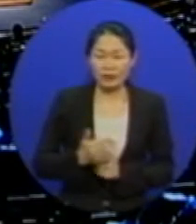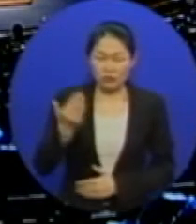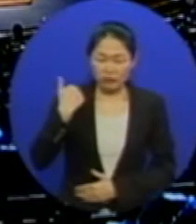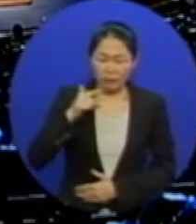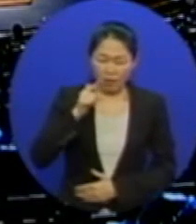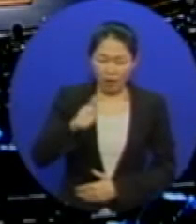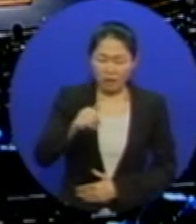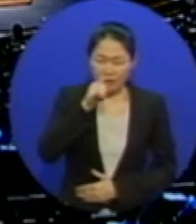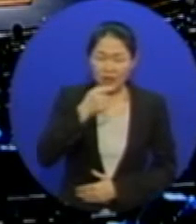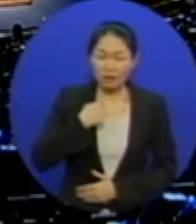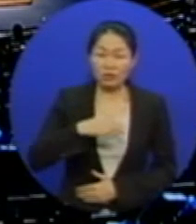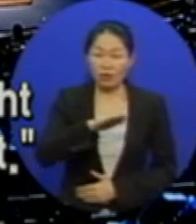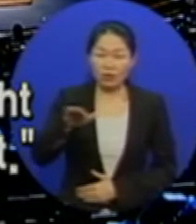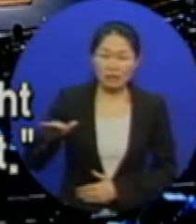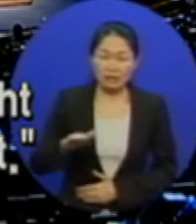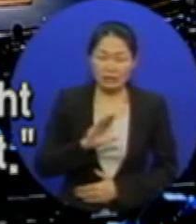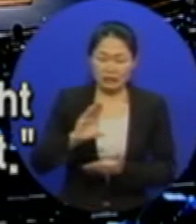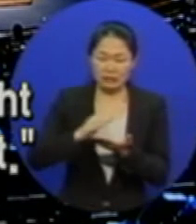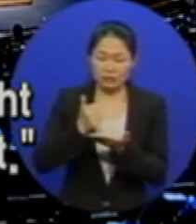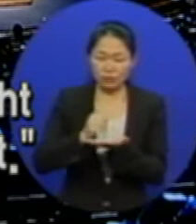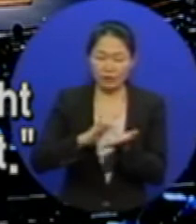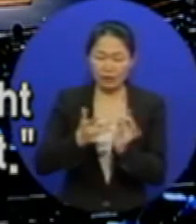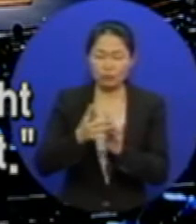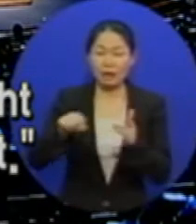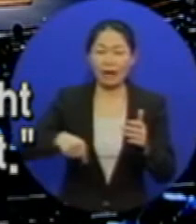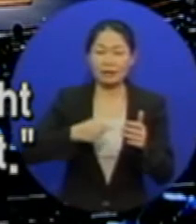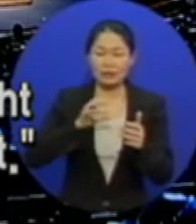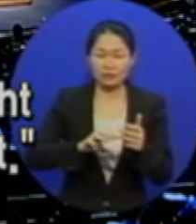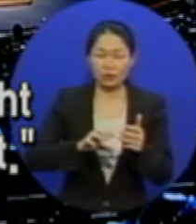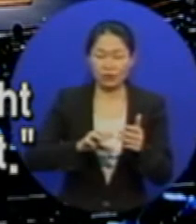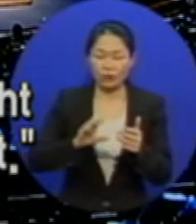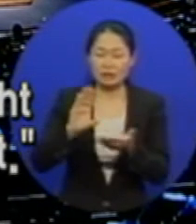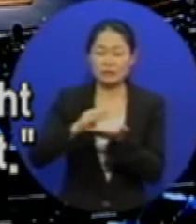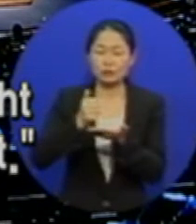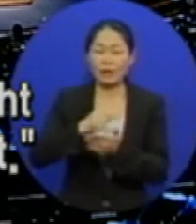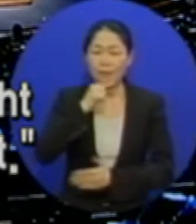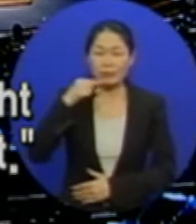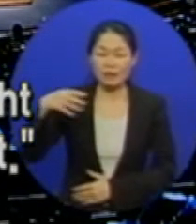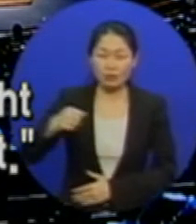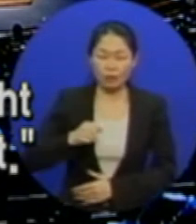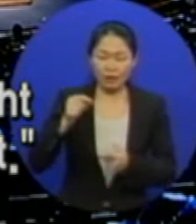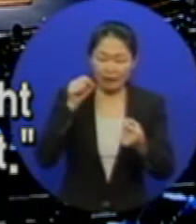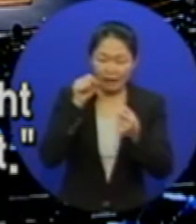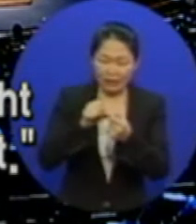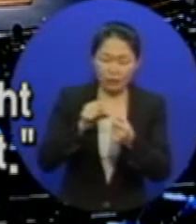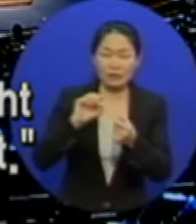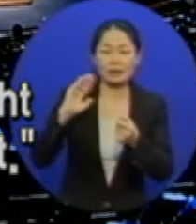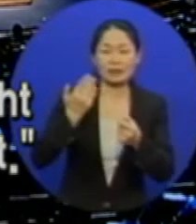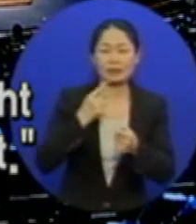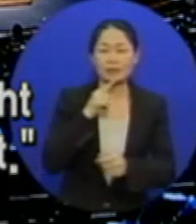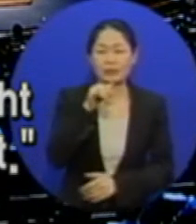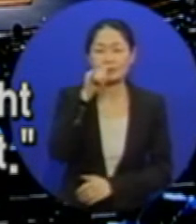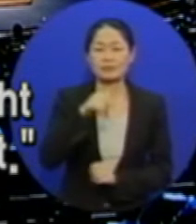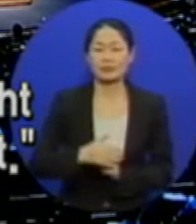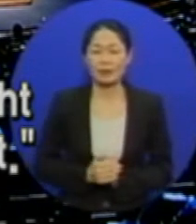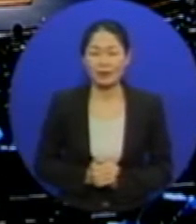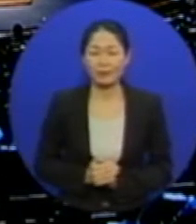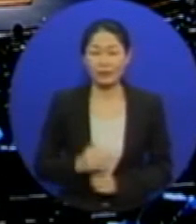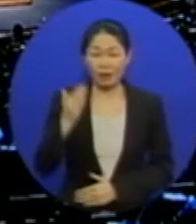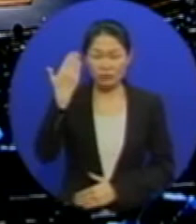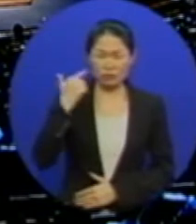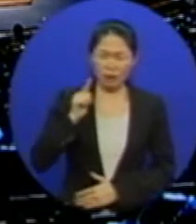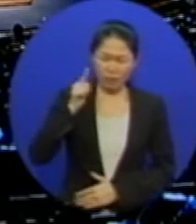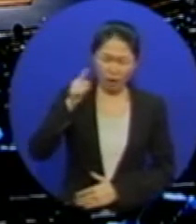있던 너희가 그리스도 예수 안에서 그리스도의 필요 가까워져 있는 이라 했습니다 전에